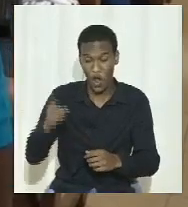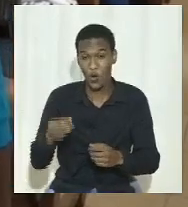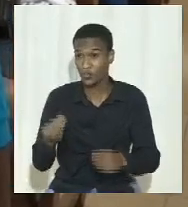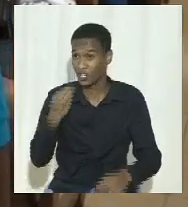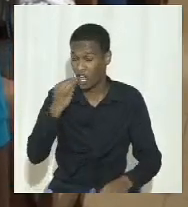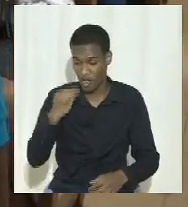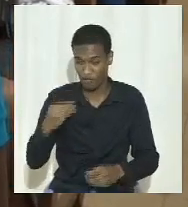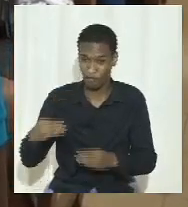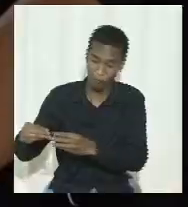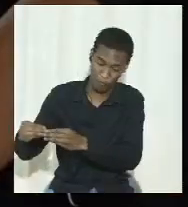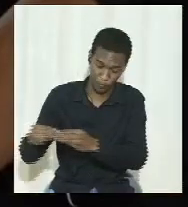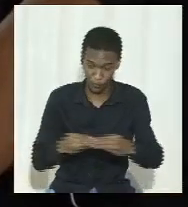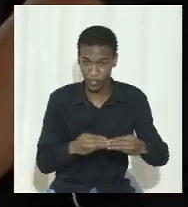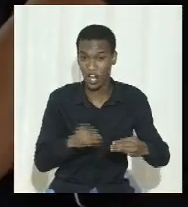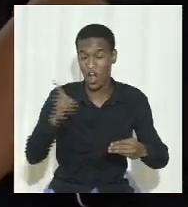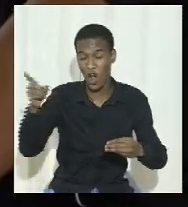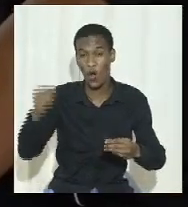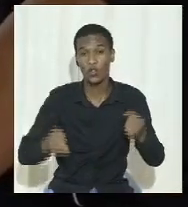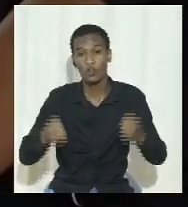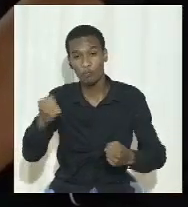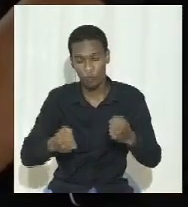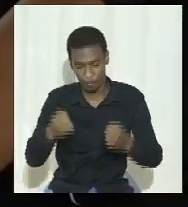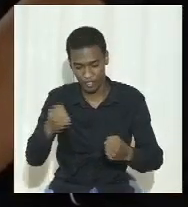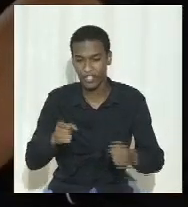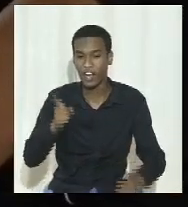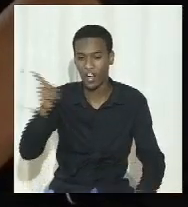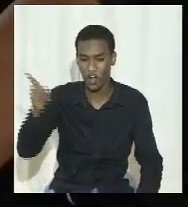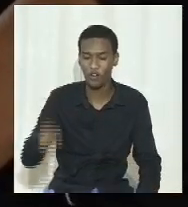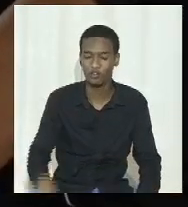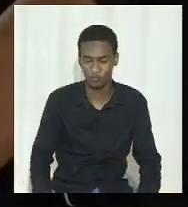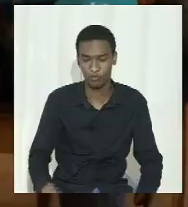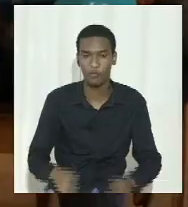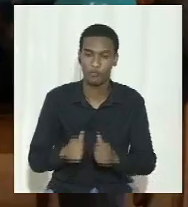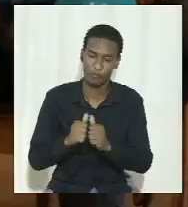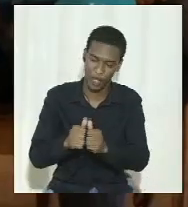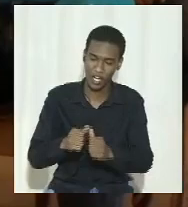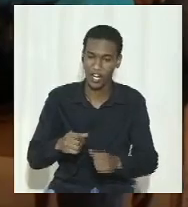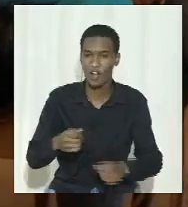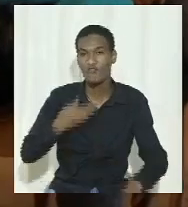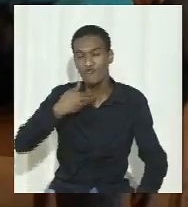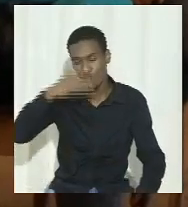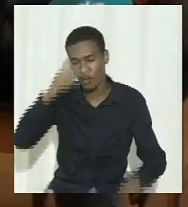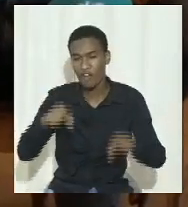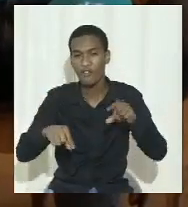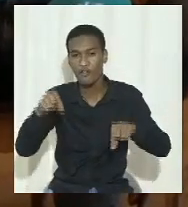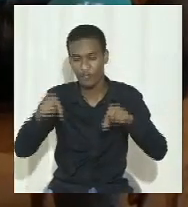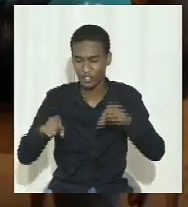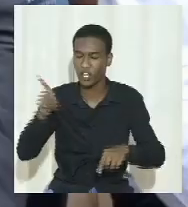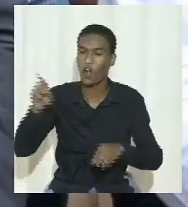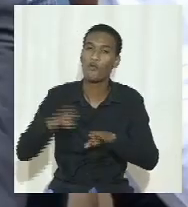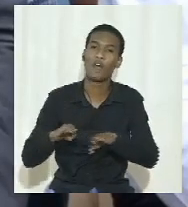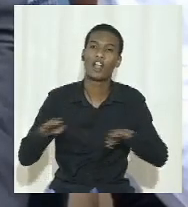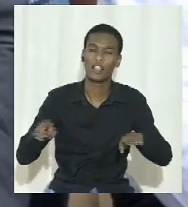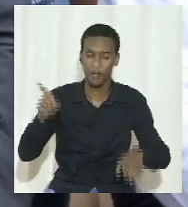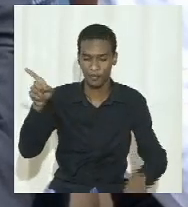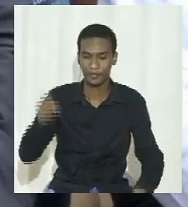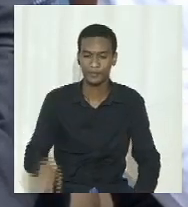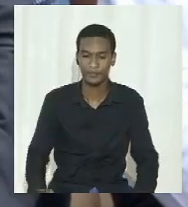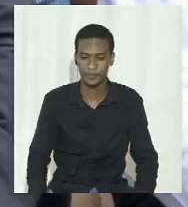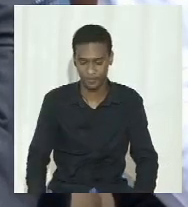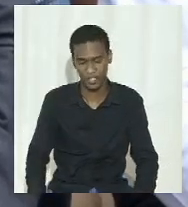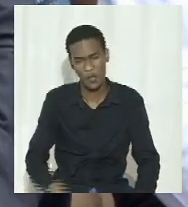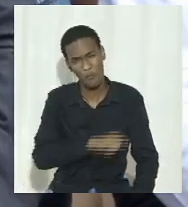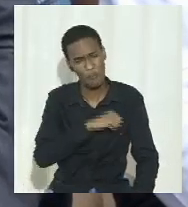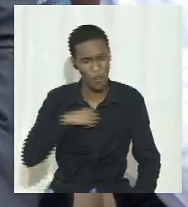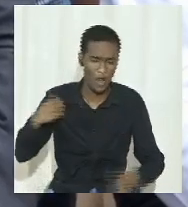niaraka tamin'ireo tompona anjaikim-panjakana sy ireo olom-boafidy aty amin'ny faritra anosy sy anjoy. Mbola betsaka ny